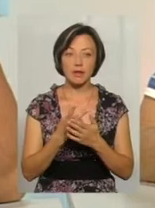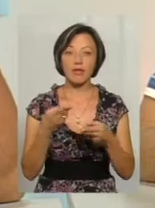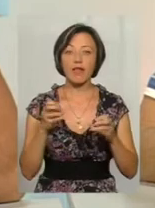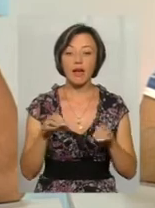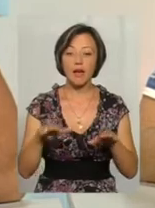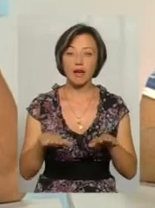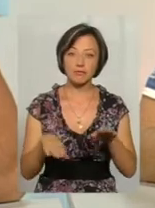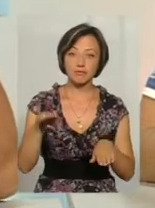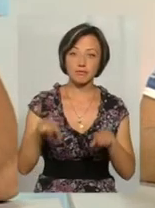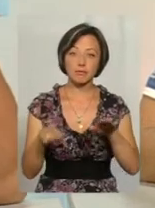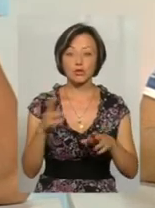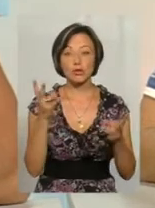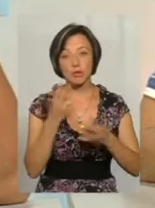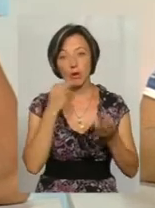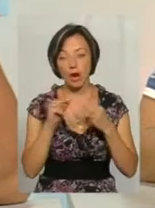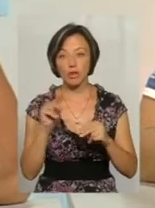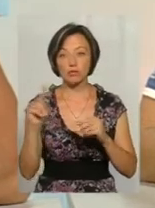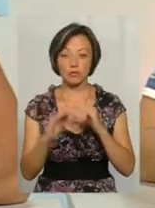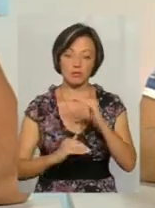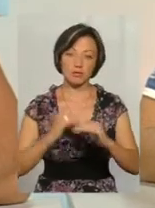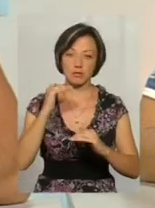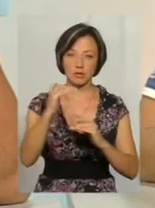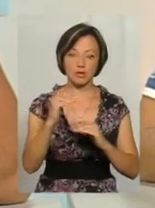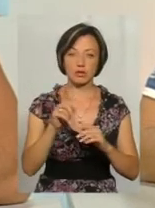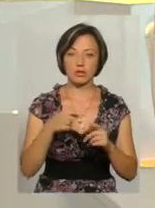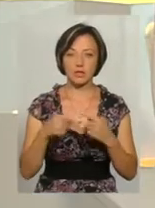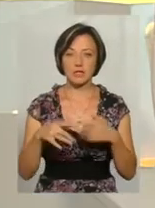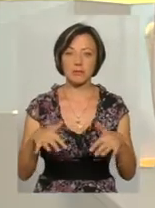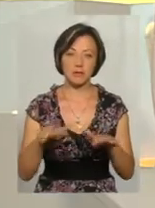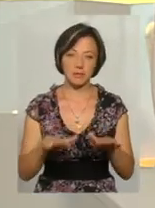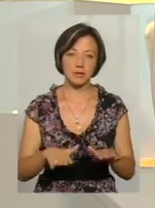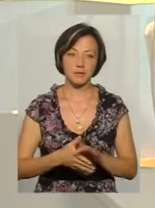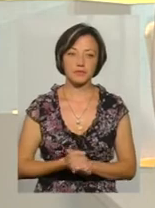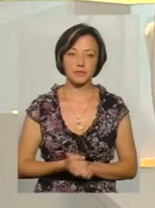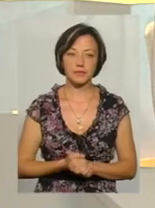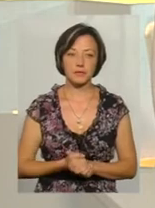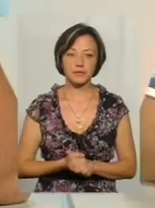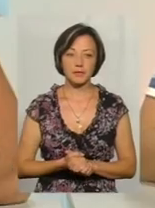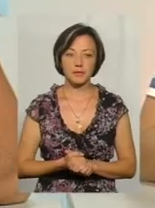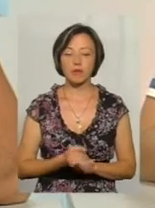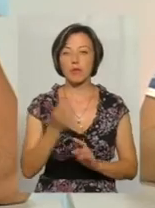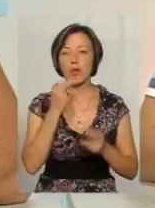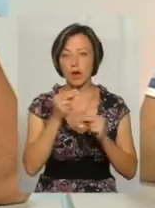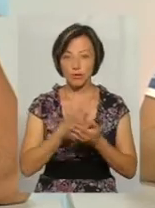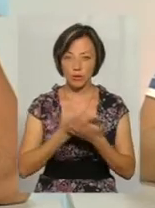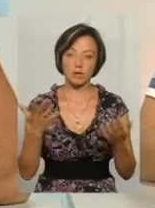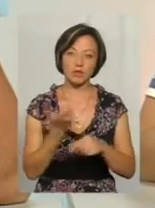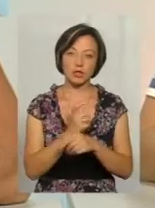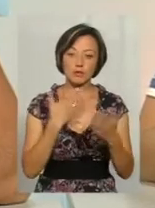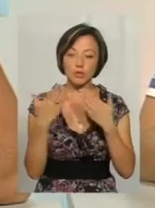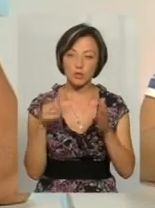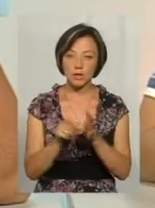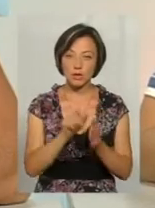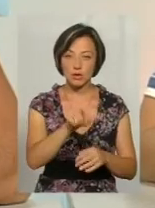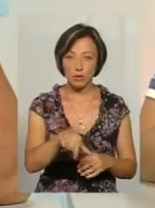насправді. Що потрібно покращити, щоб вийти на той чи такі місця? На кращий рівень. Тобто покращить публічність, більше спілкуйтеся з